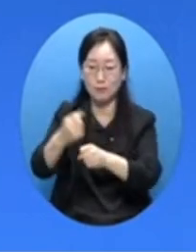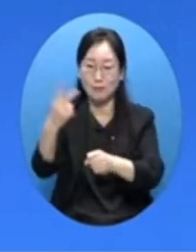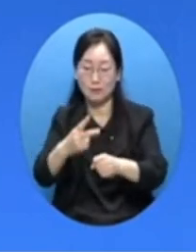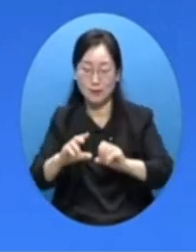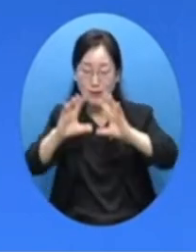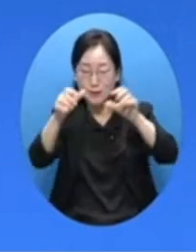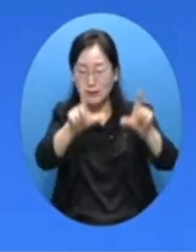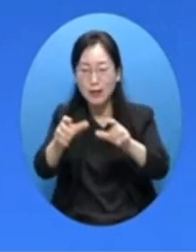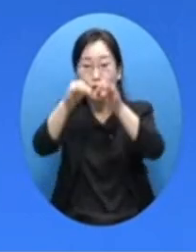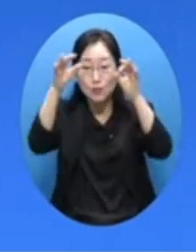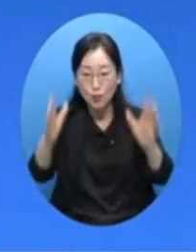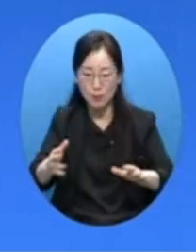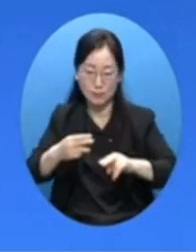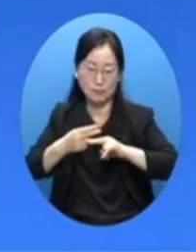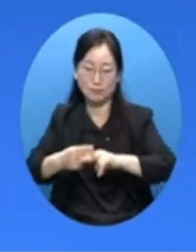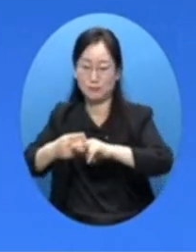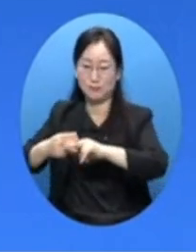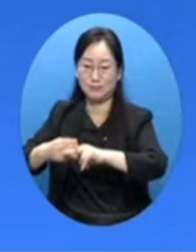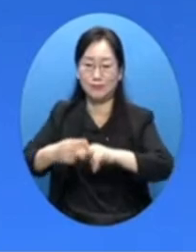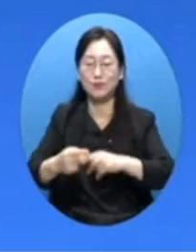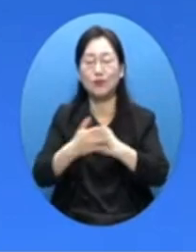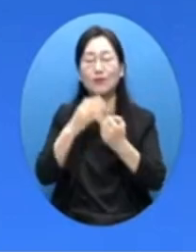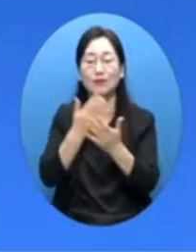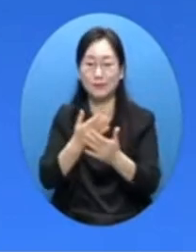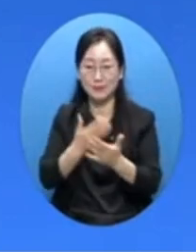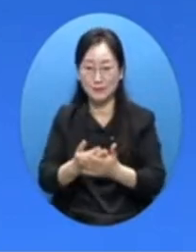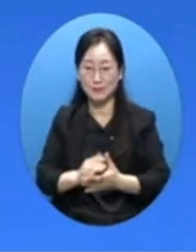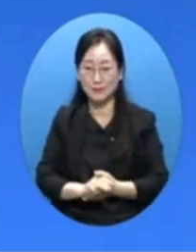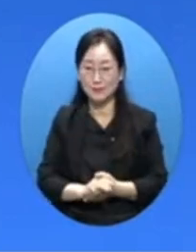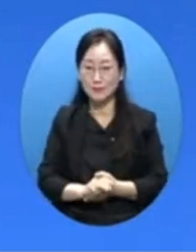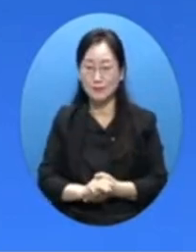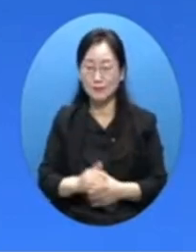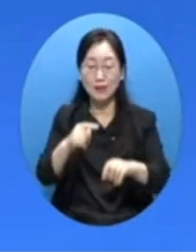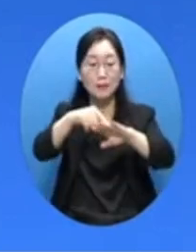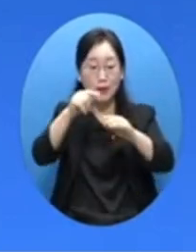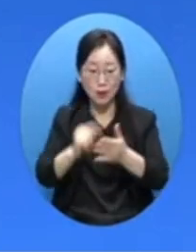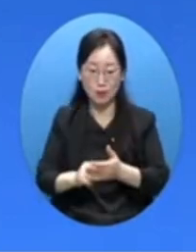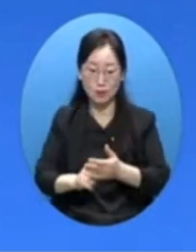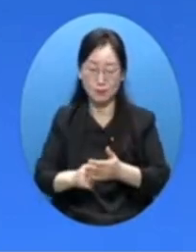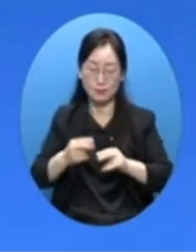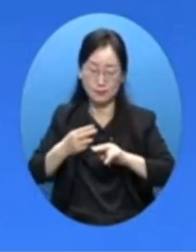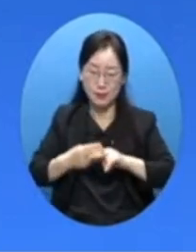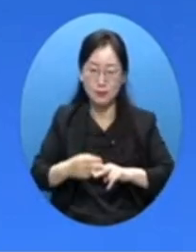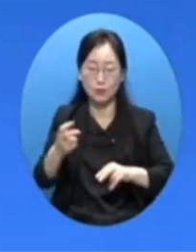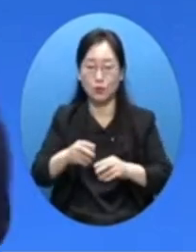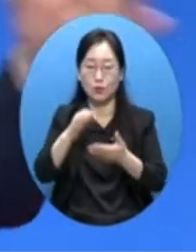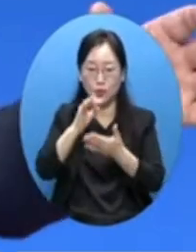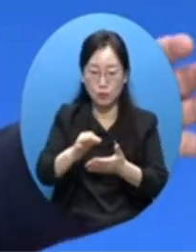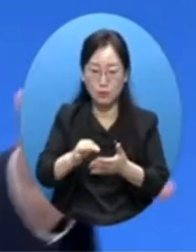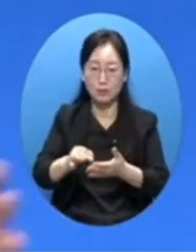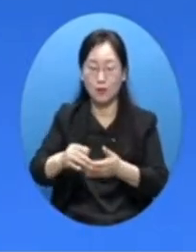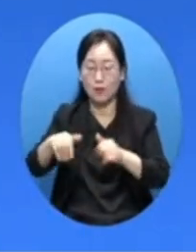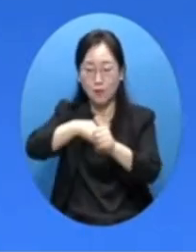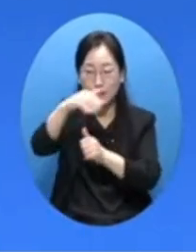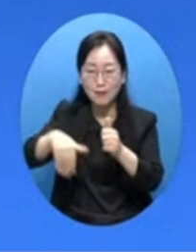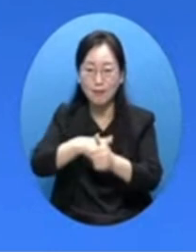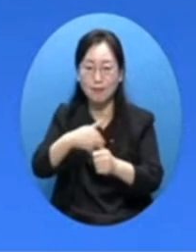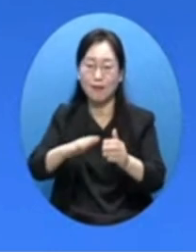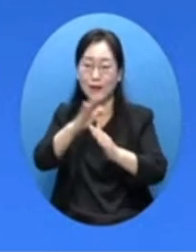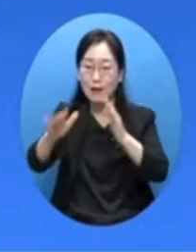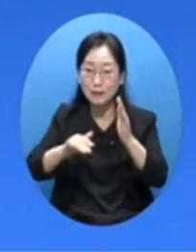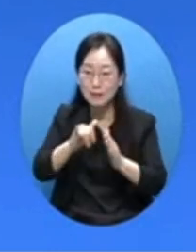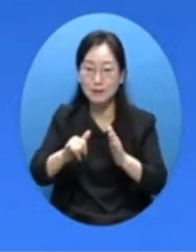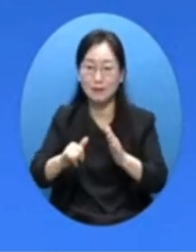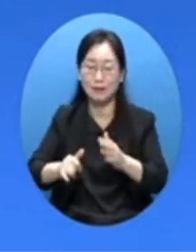동안 앞으로 다스림의 인생을 살게 하여 주시옵소서. 마음을 다스리고 물질을 다스리고 환경을 다스리고 가정을